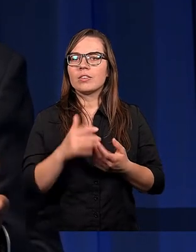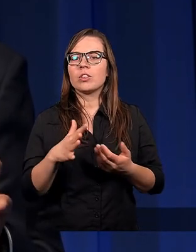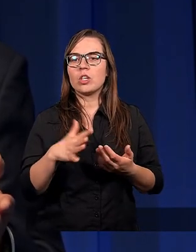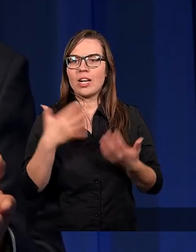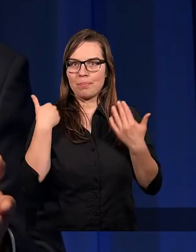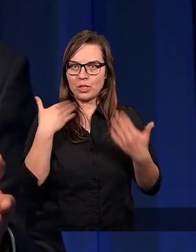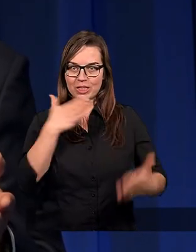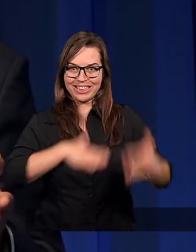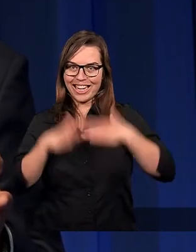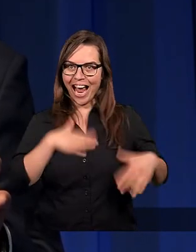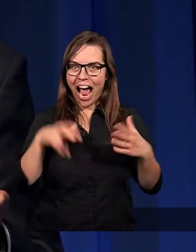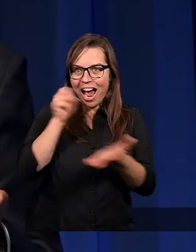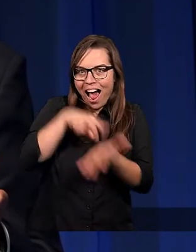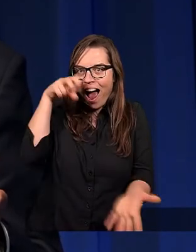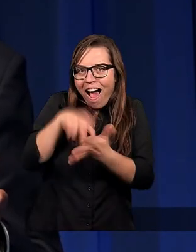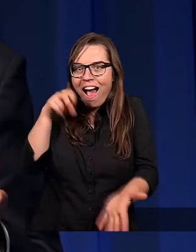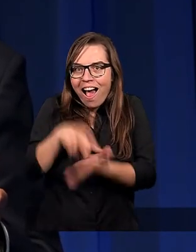Ucieszyłbyś się?